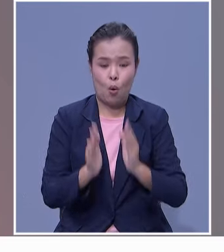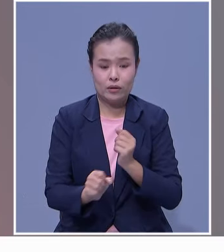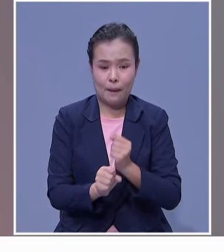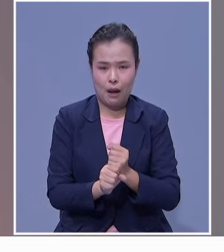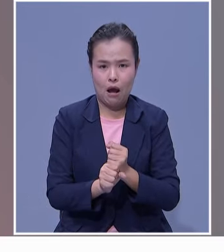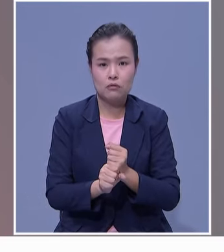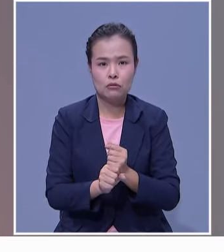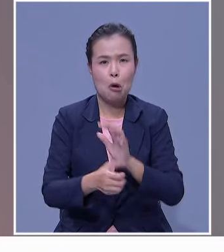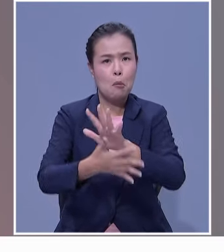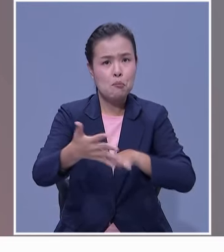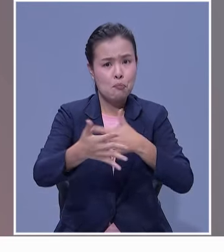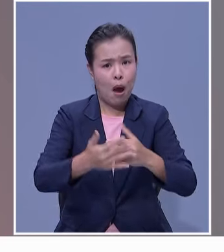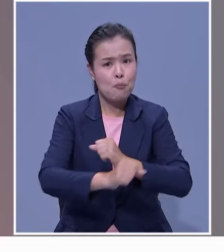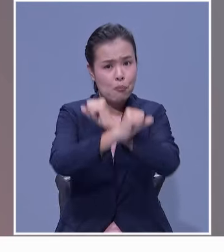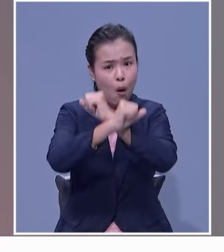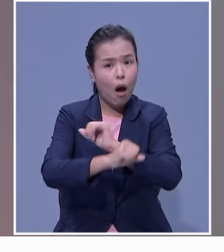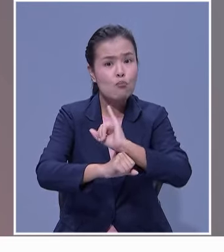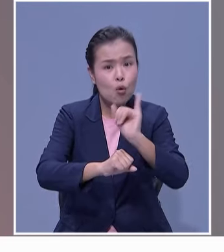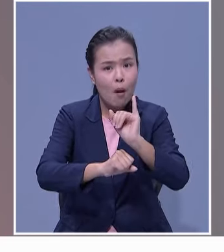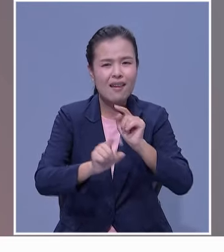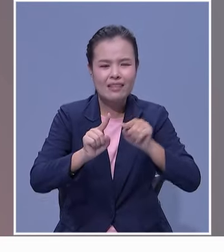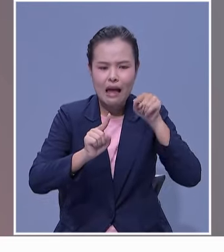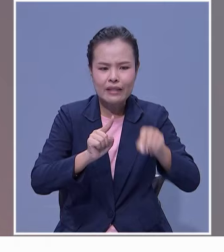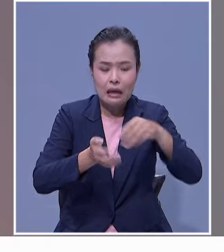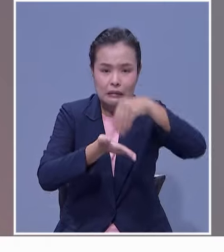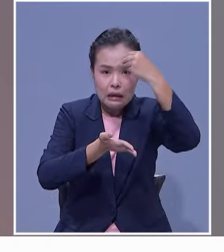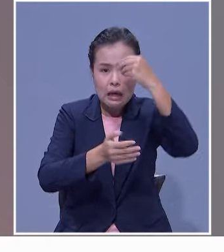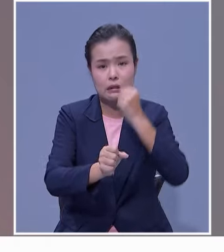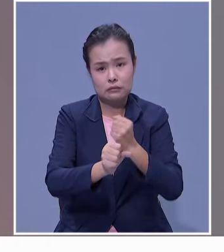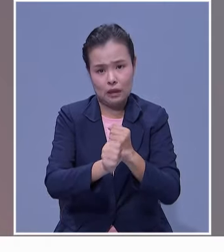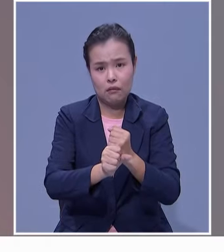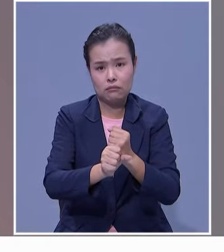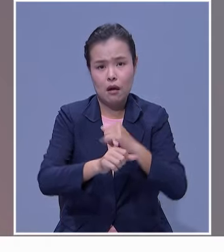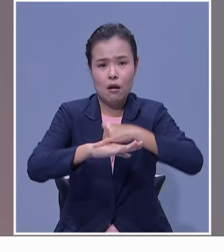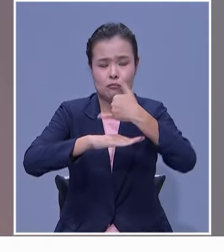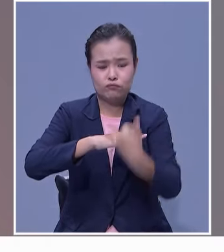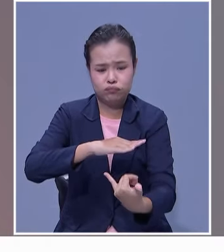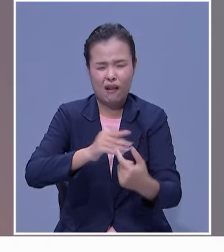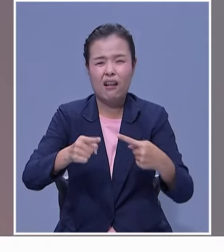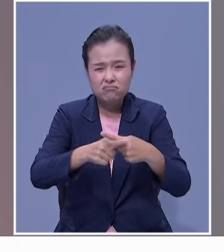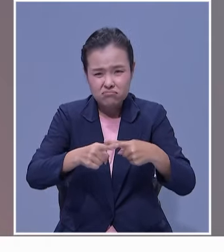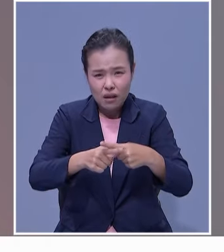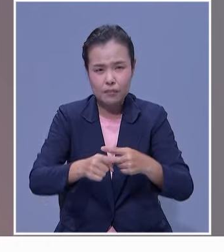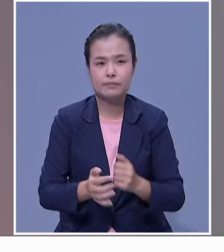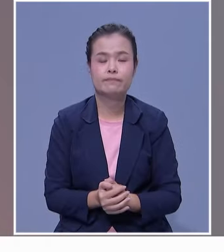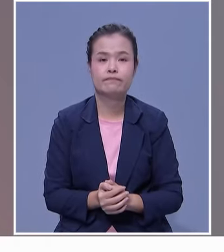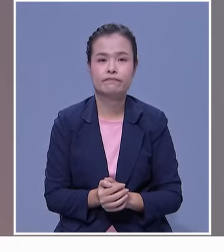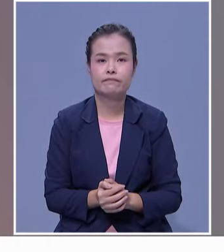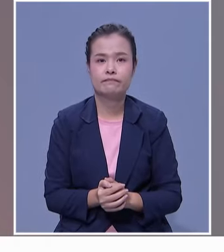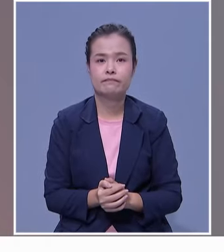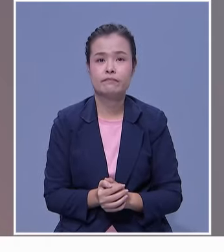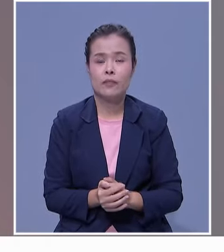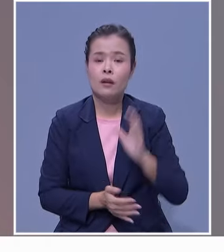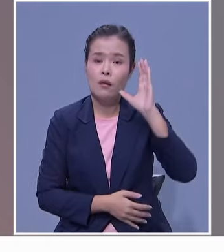มันต้องมีมาตรการเรื่องความปลอดภัยถูกไหมแต่กลับสั่งให้เด็กนักเรียนไปทำแบบนี้สุดท้ายน้องตกลงมาได้รับบาดเจ็บนะครับแต่ปรากฏว่าหลังจากเกิด